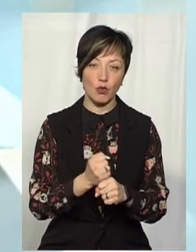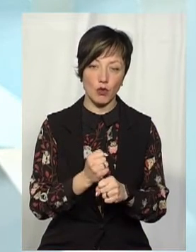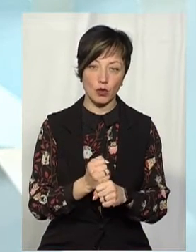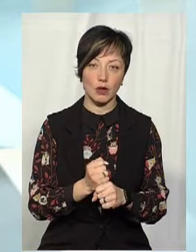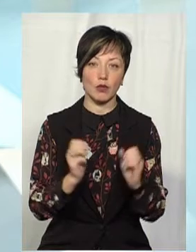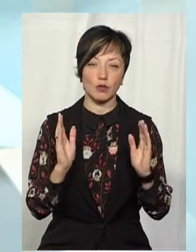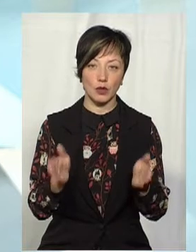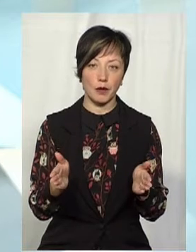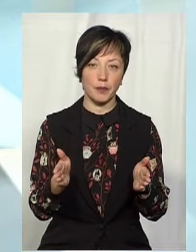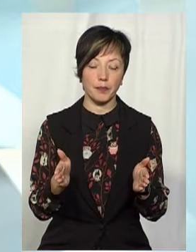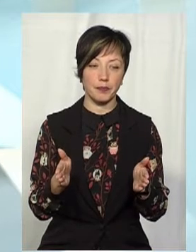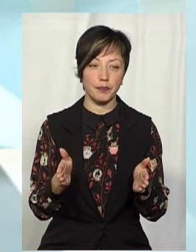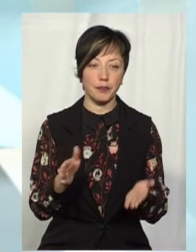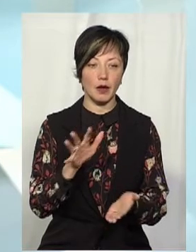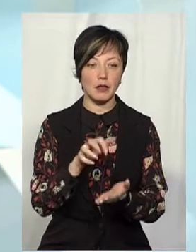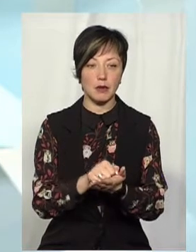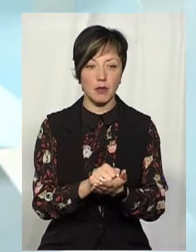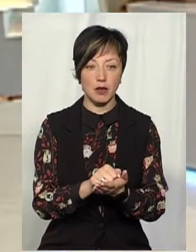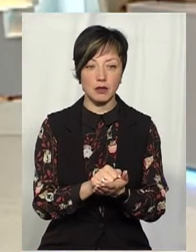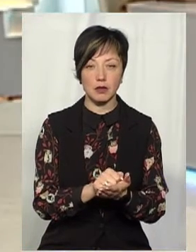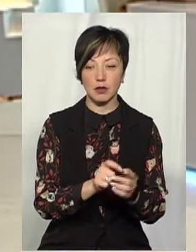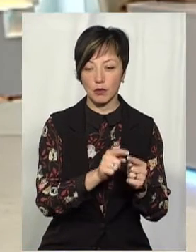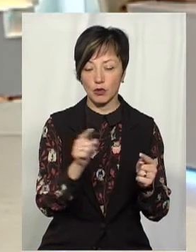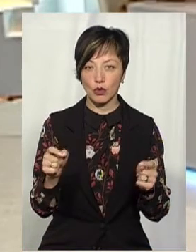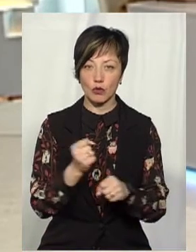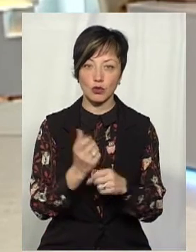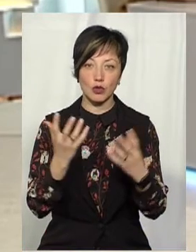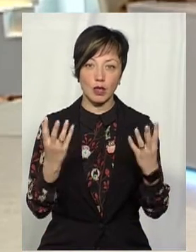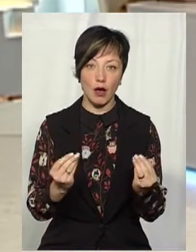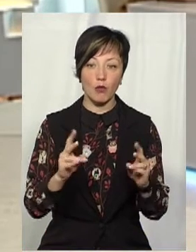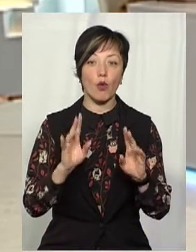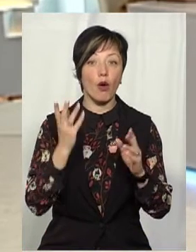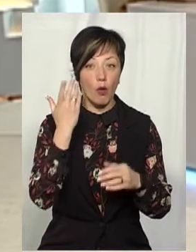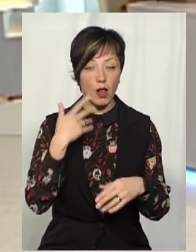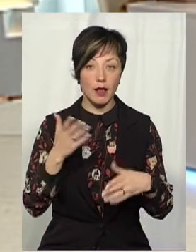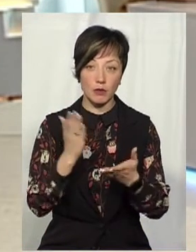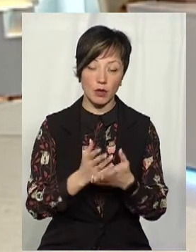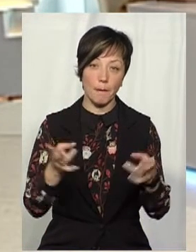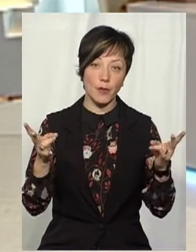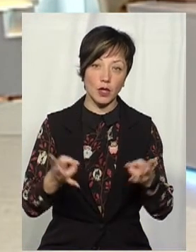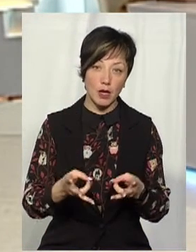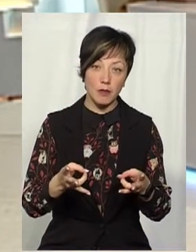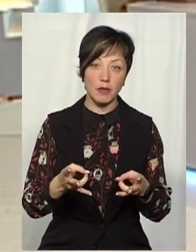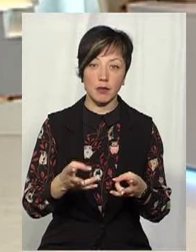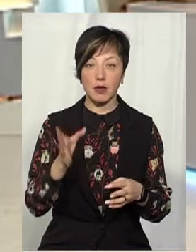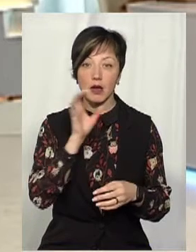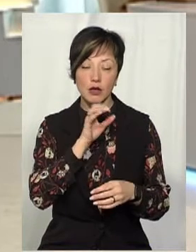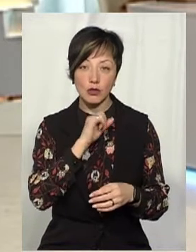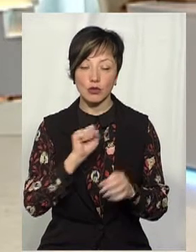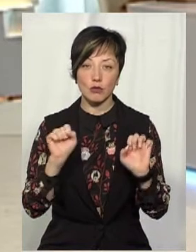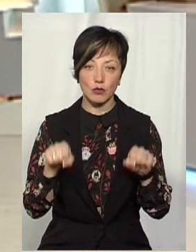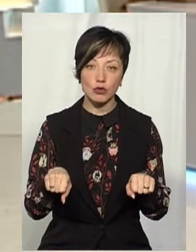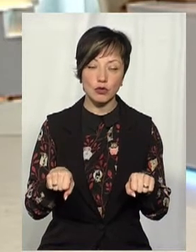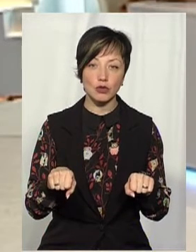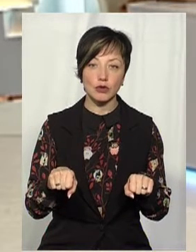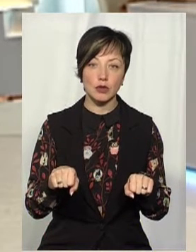робота, то він буде займатися протягом робочого дня. Якщо це буде потреба, там, скажімо, є якісь крадіжки, вони